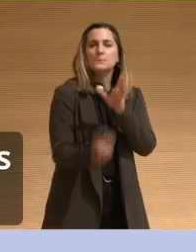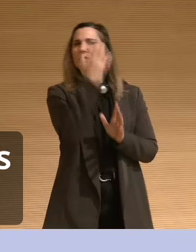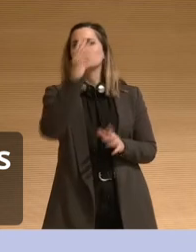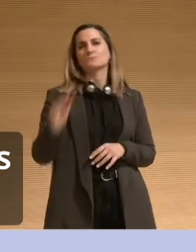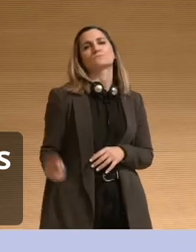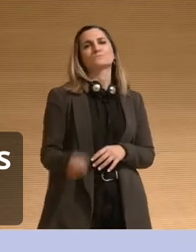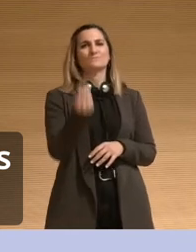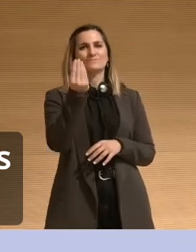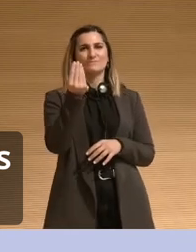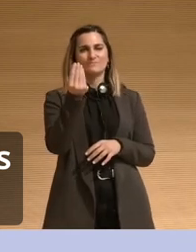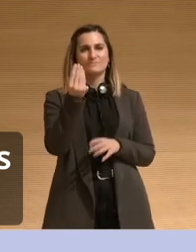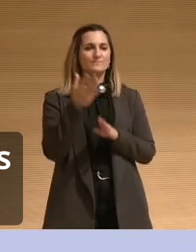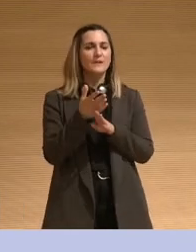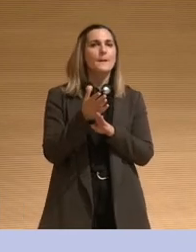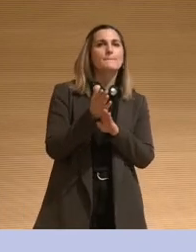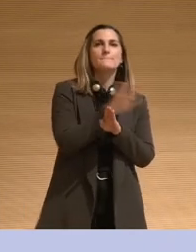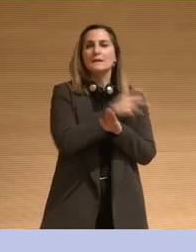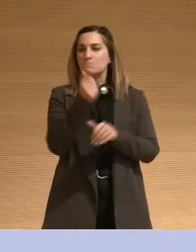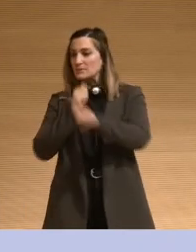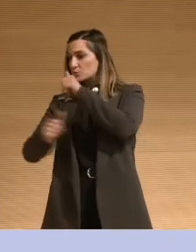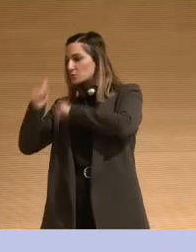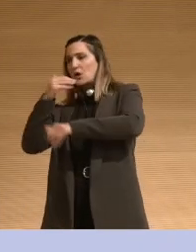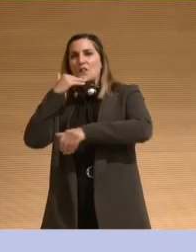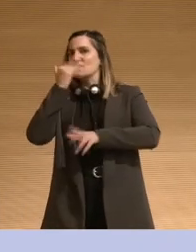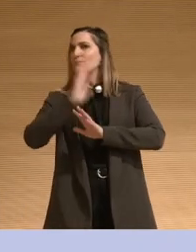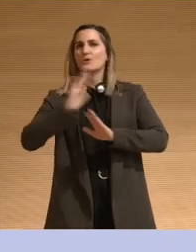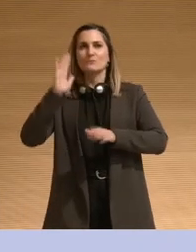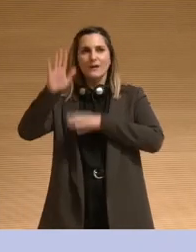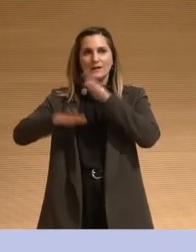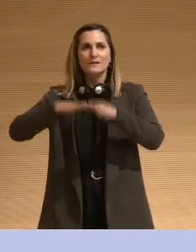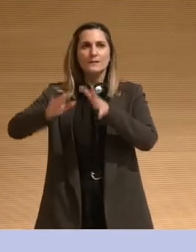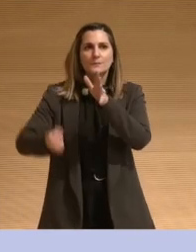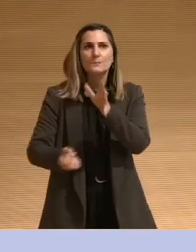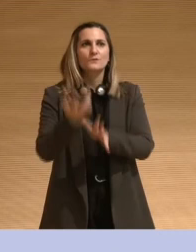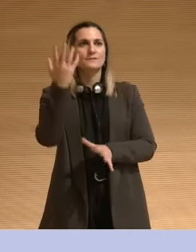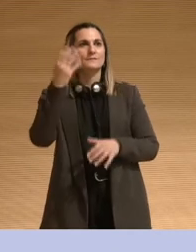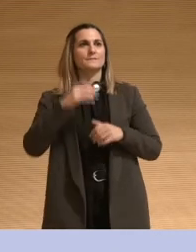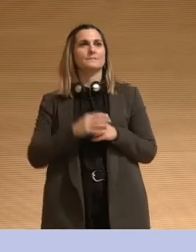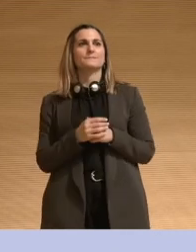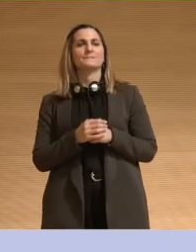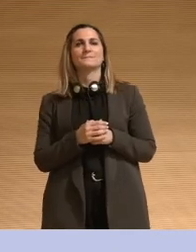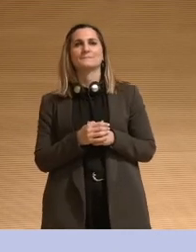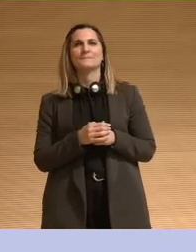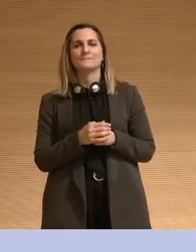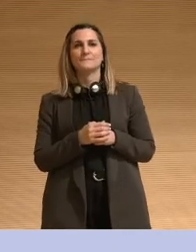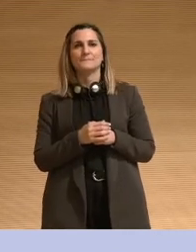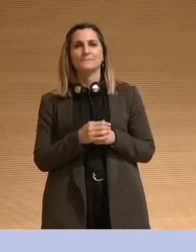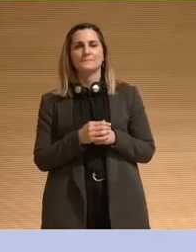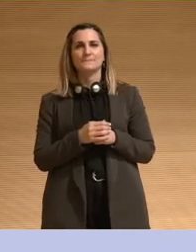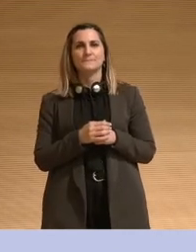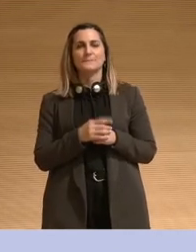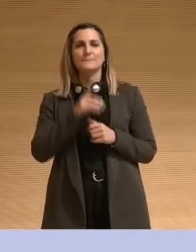από το οποίο και μετά δεν έχουμε γυρισμό στο πριν. Άρα η εμπειρία όλων μας νομίζω είναι ότι οι